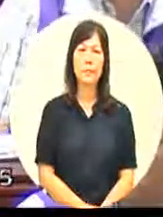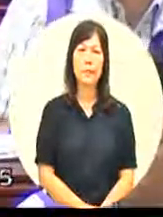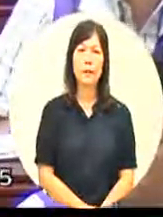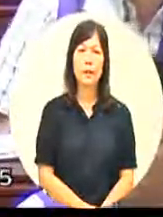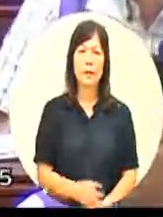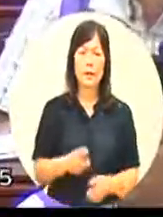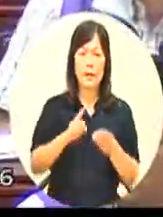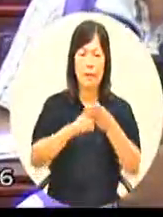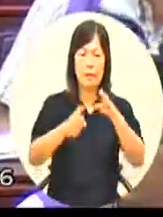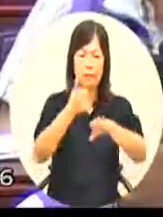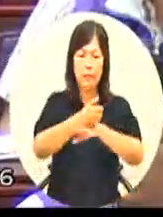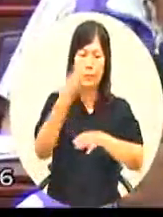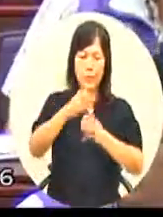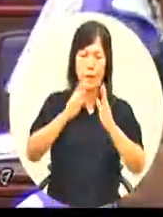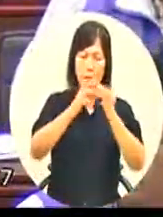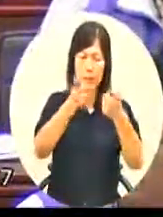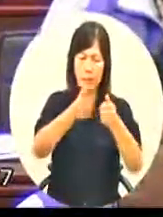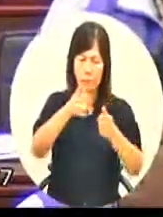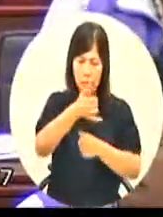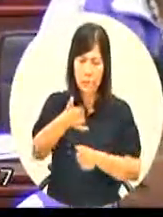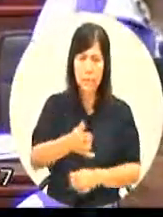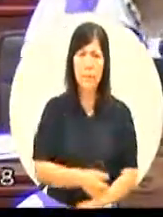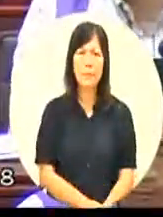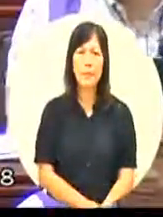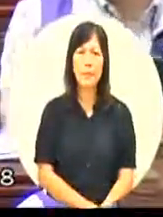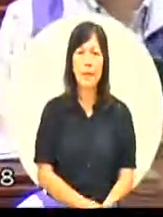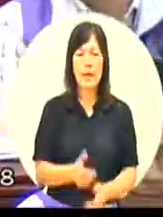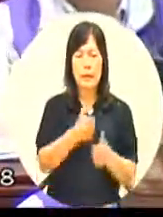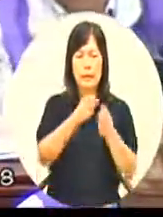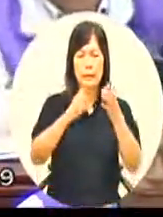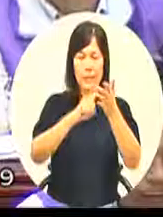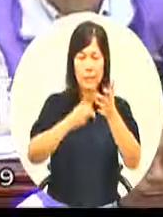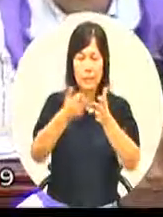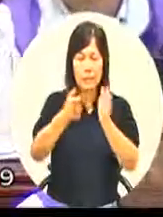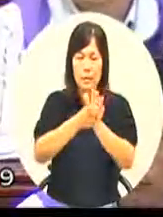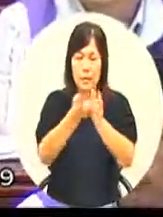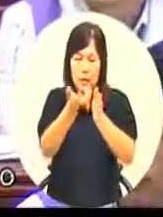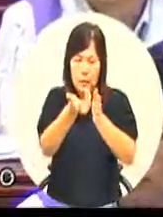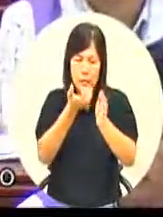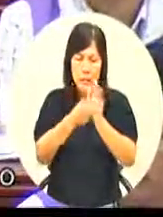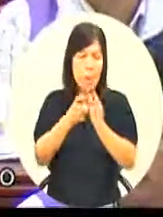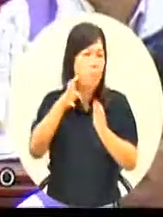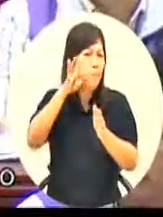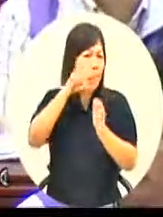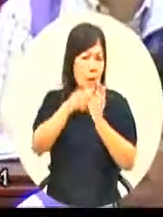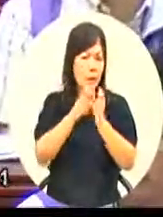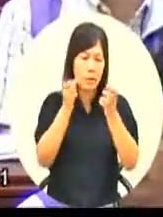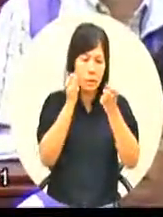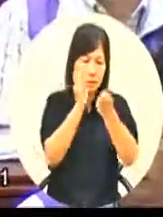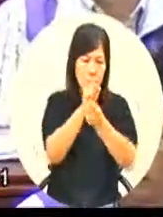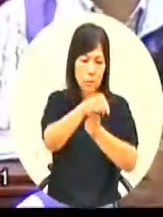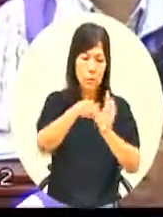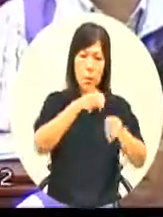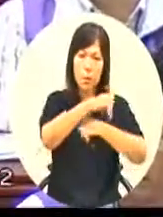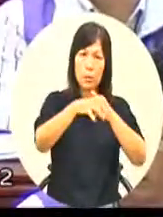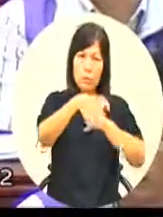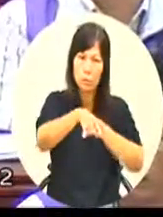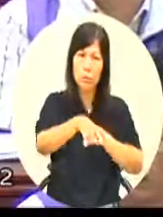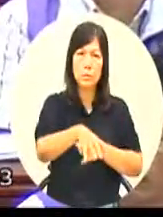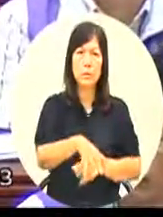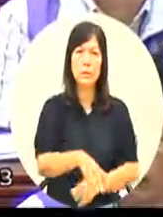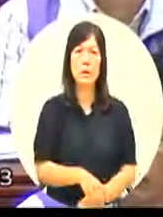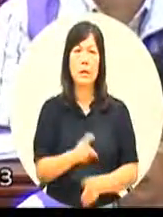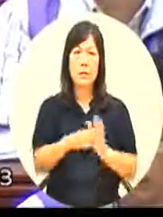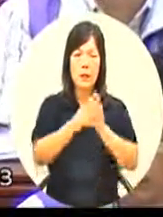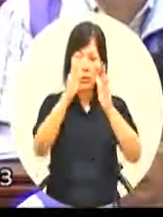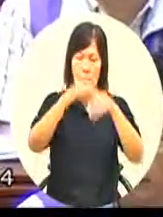主席还有议员，谢谢这个我们简议员在过去几个月针对这个盐埕活动中心的这个